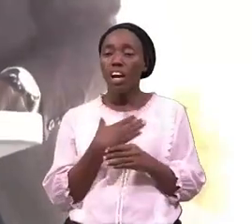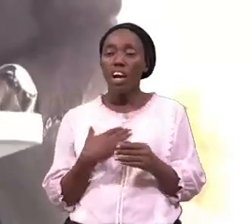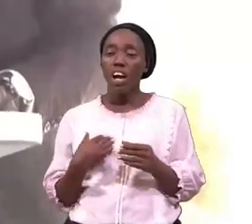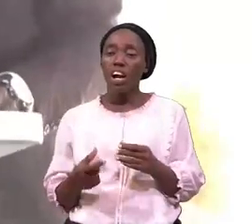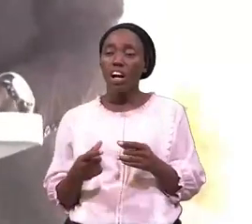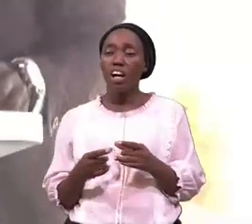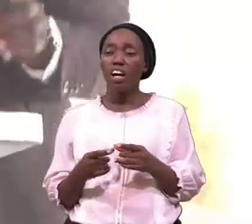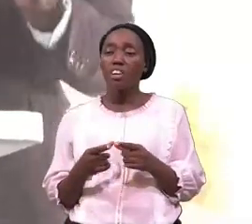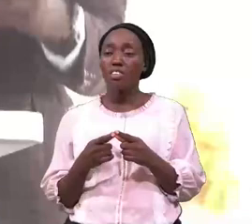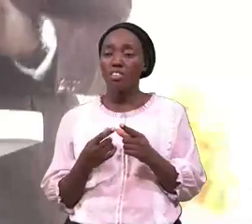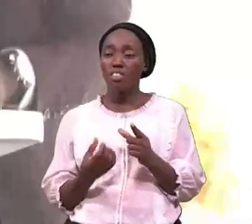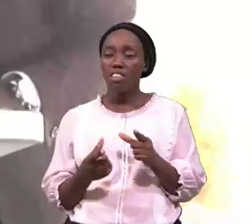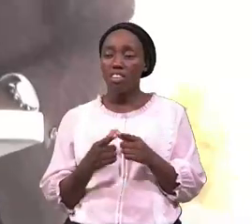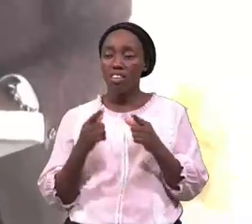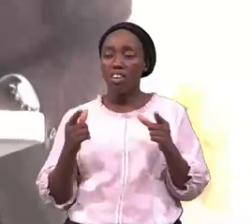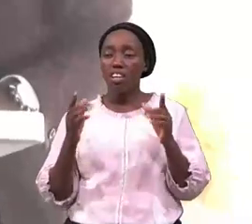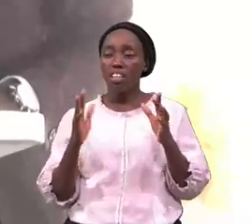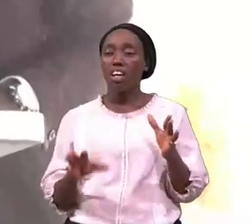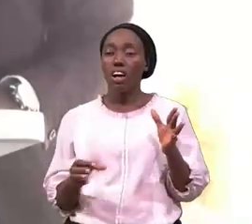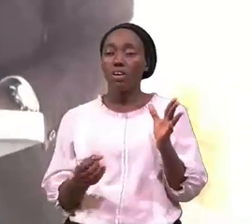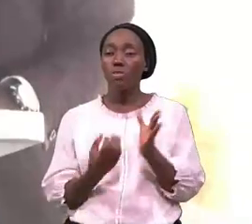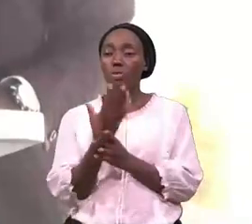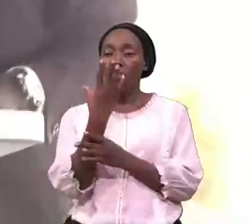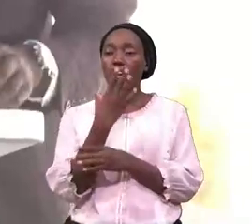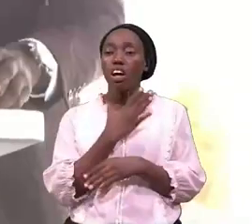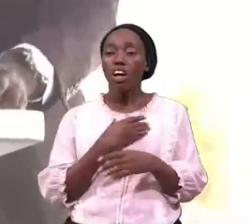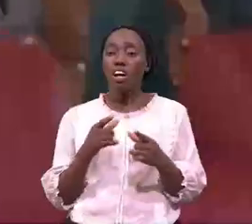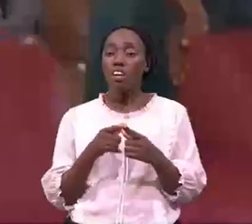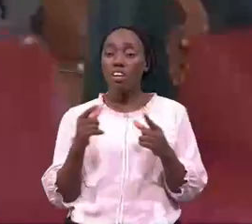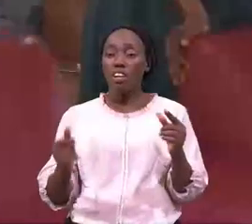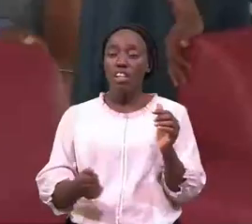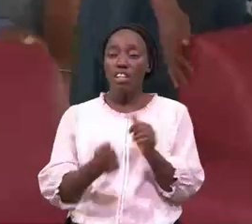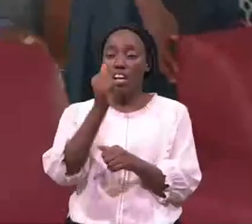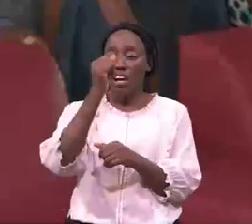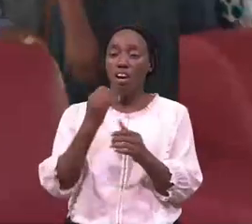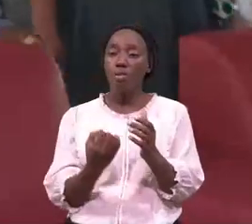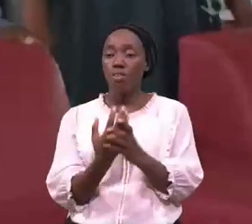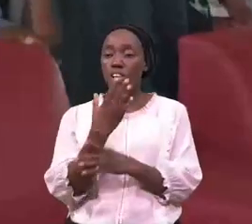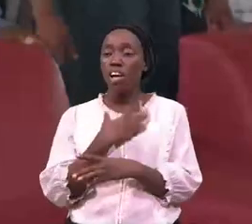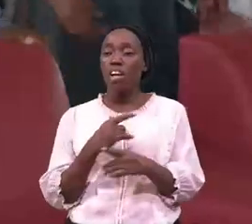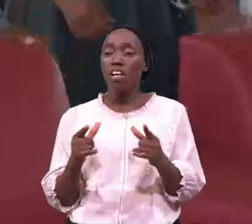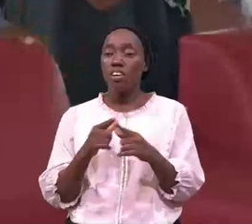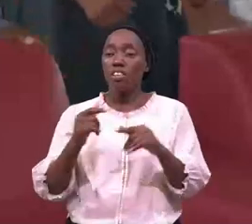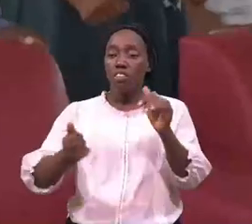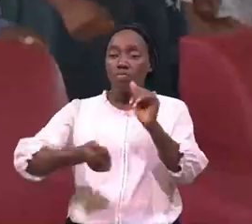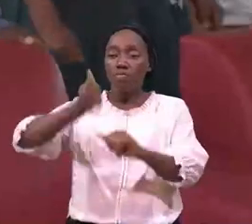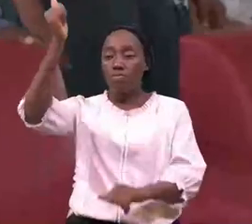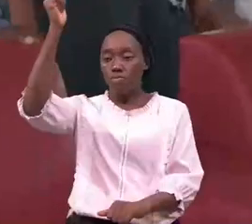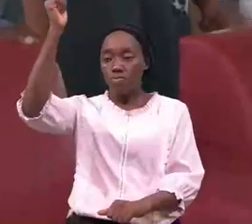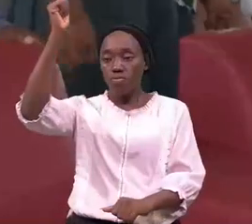Et que nous ayons une plus grande grâce. Et la plus grande croissance. Pour que nous soyons agréables à